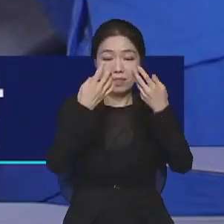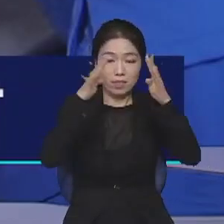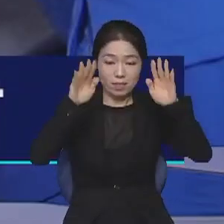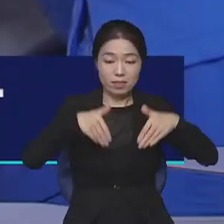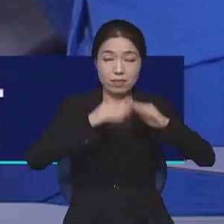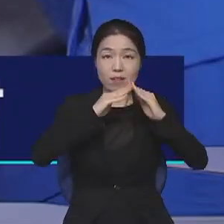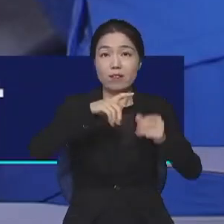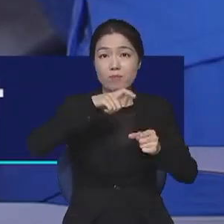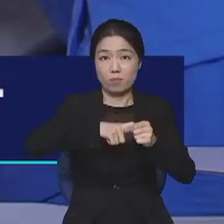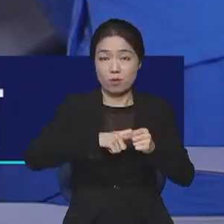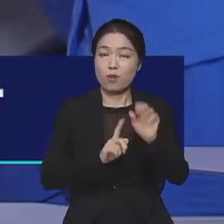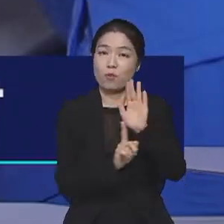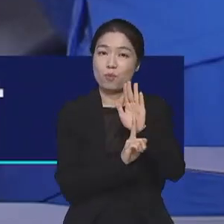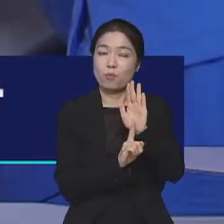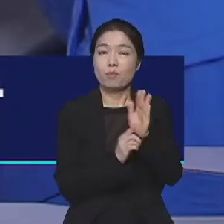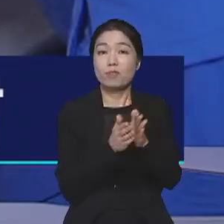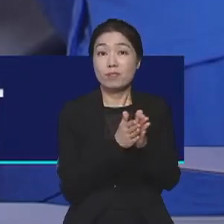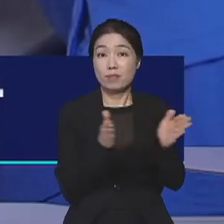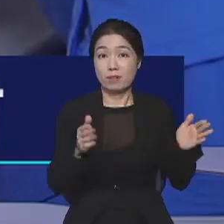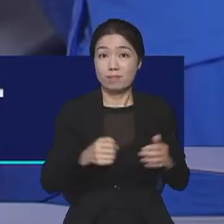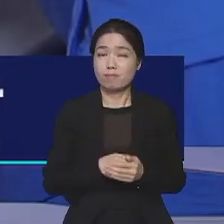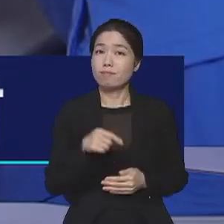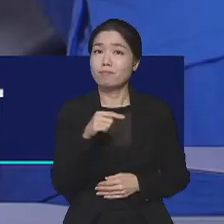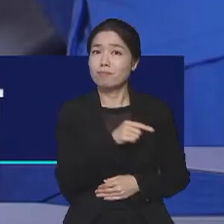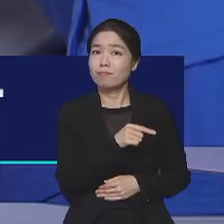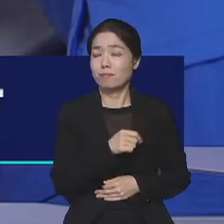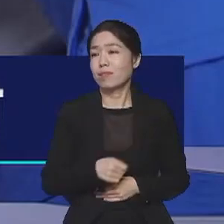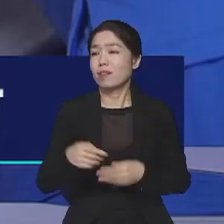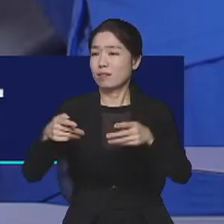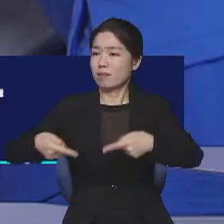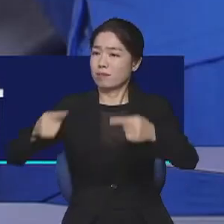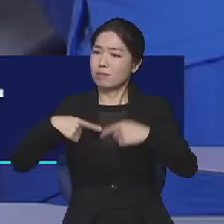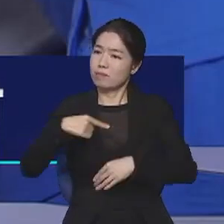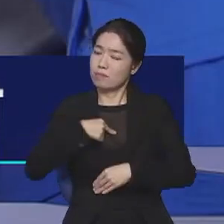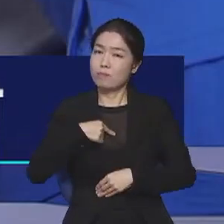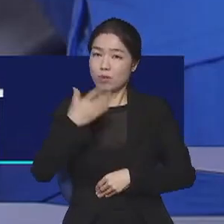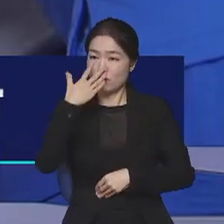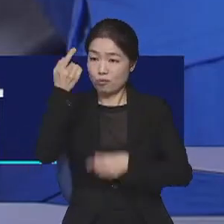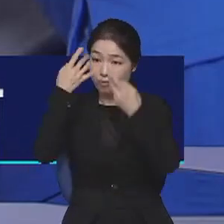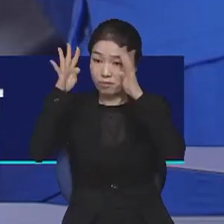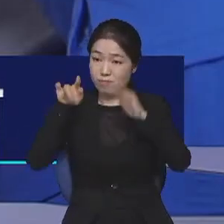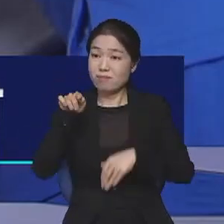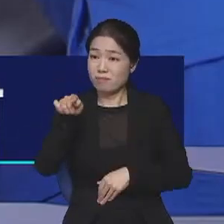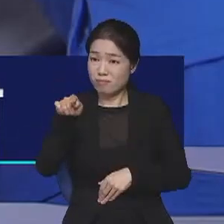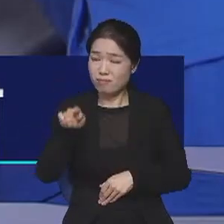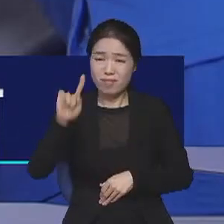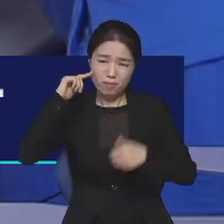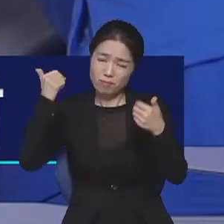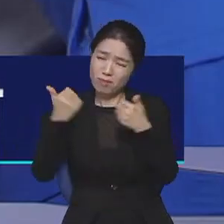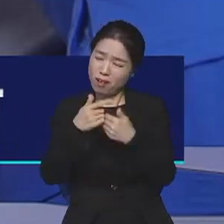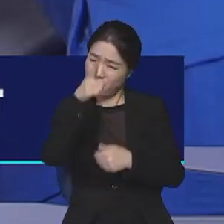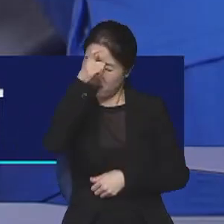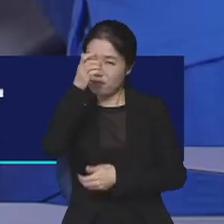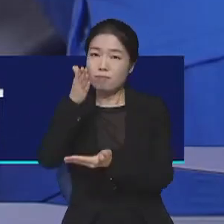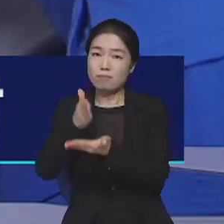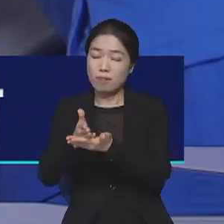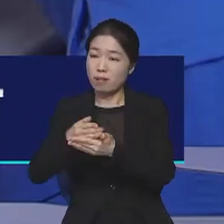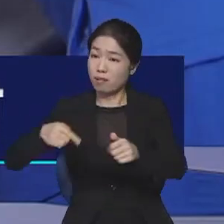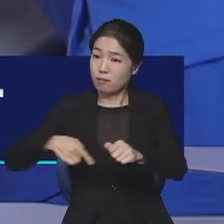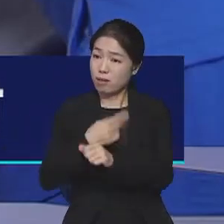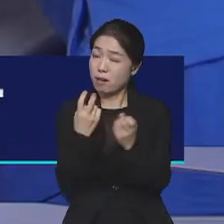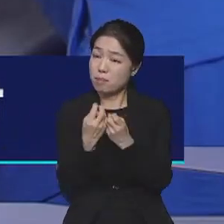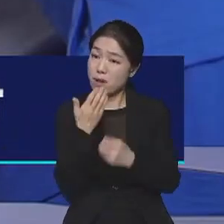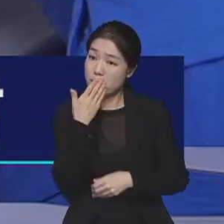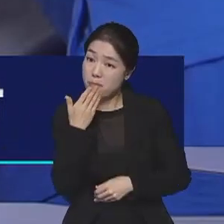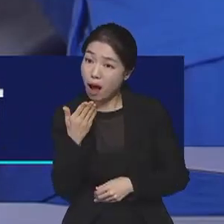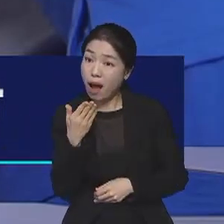위한 공모를 본격적으로 시작합니다. 전남도는 참여를 거부하는 순천대에게 반대만 하지 말고 다른 방식으로